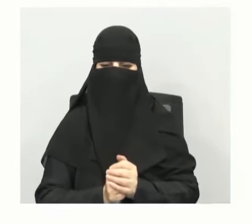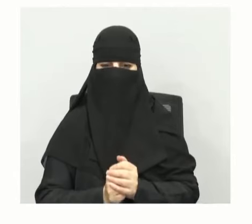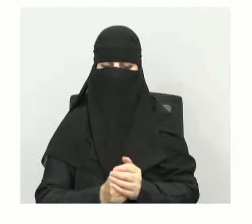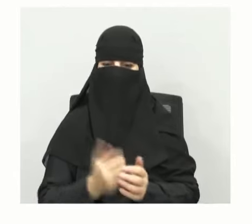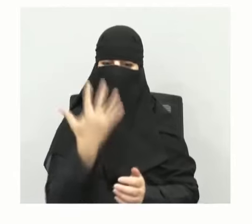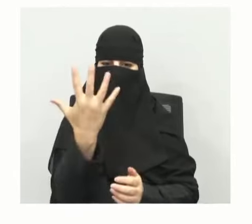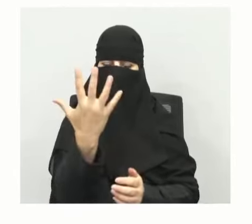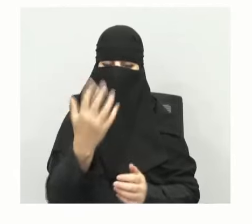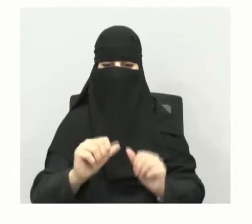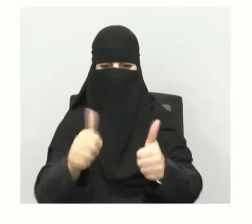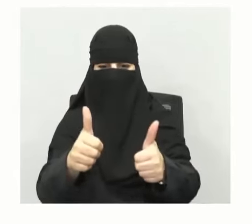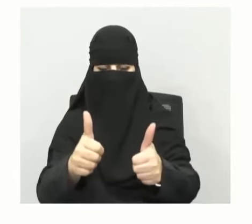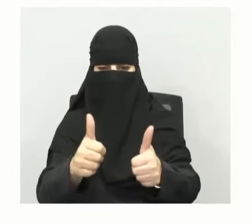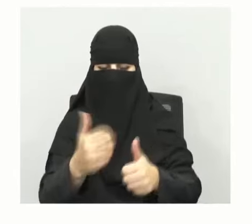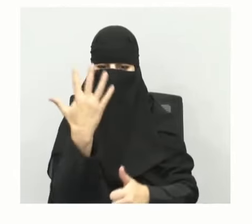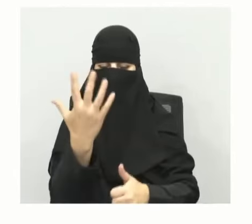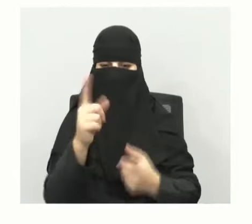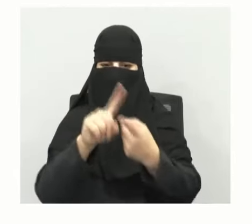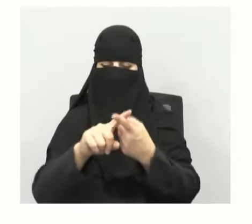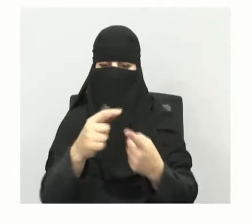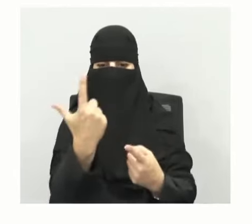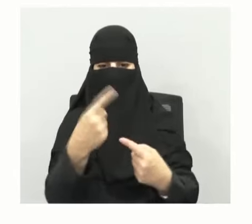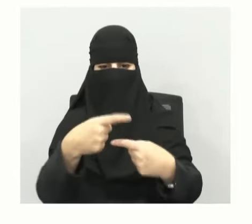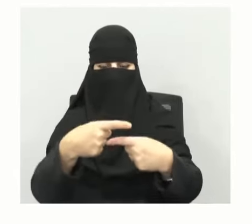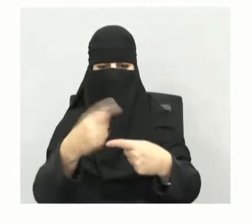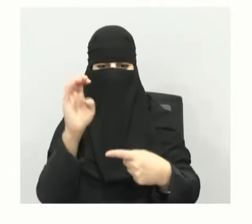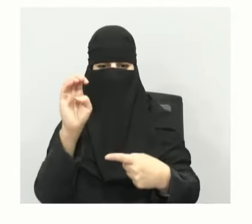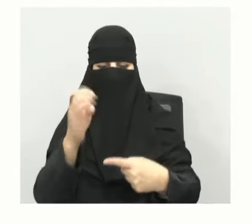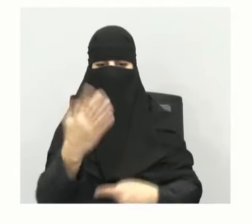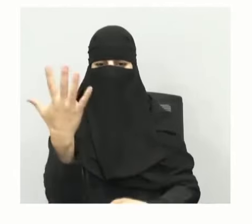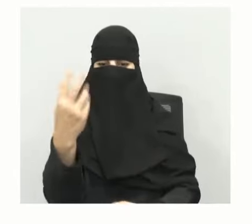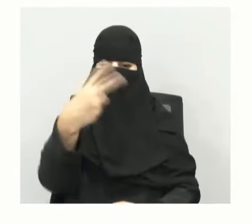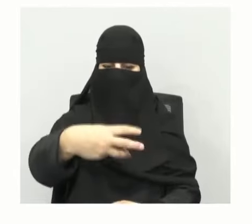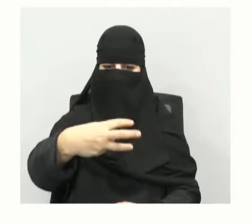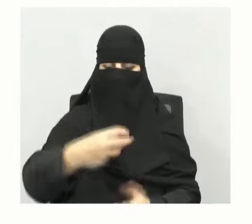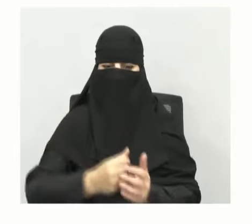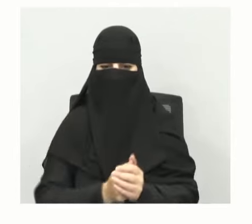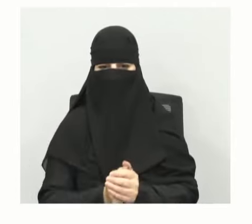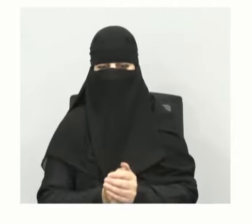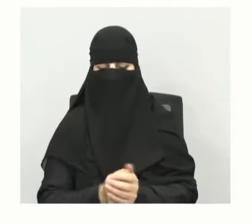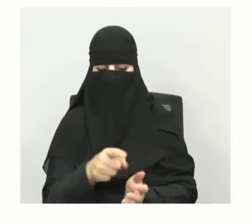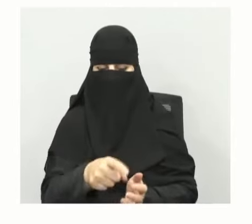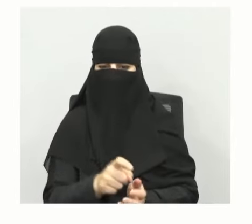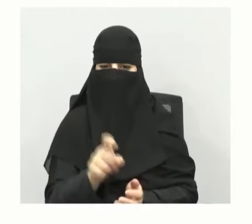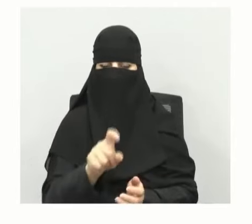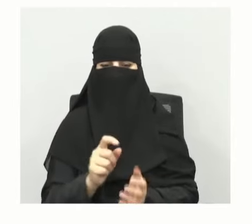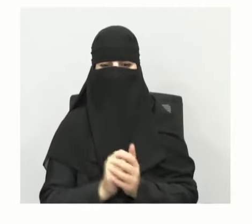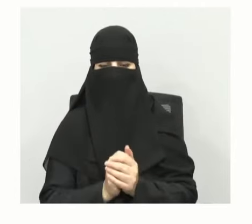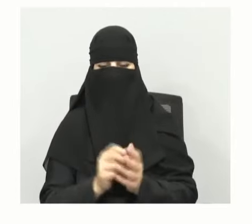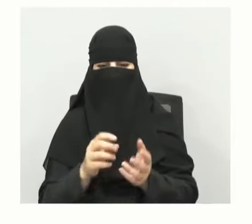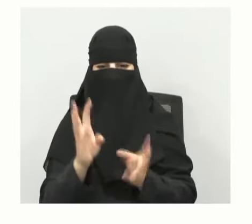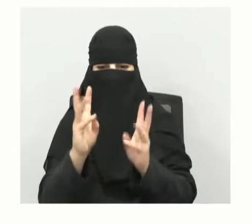الخمسه بارك الله فيكم اذا خمسه ضرب سبعه يكون الناتج 35 يلا لدينا هنا كذلك عدد